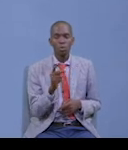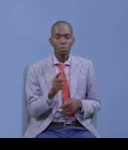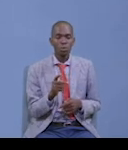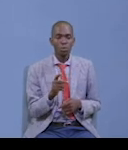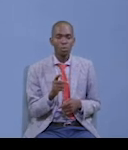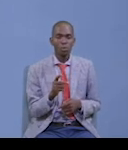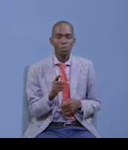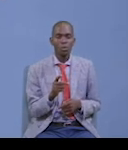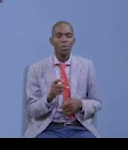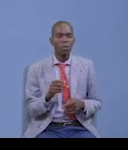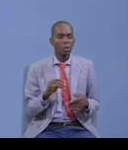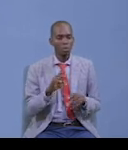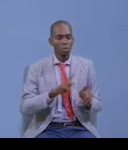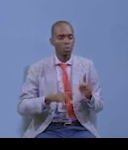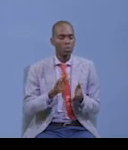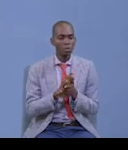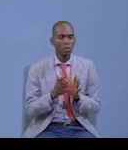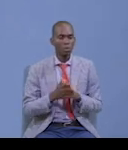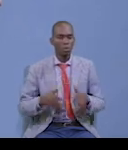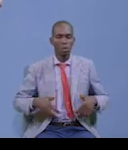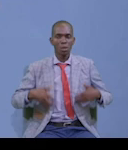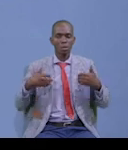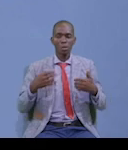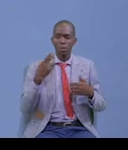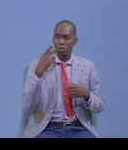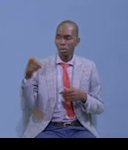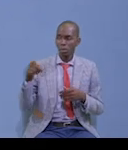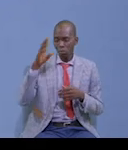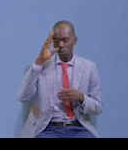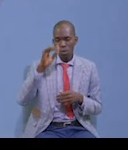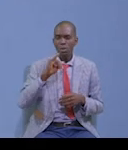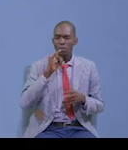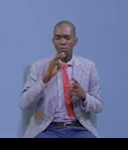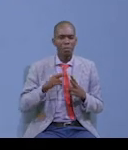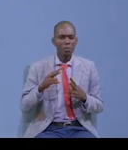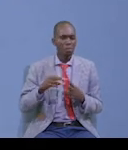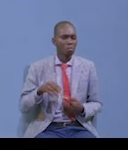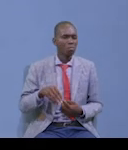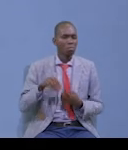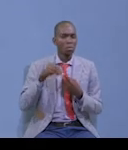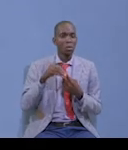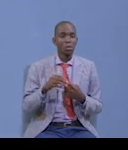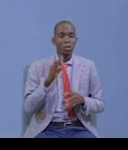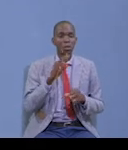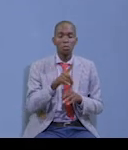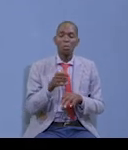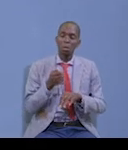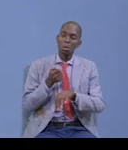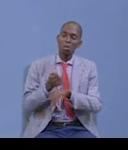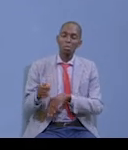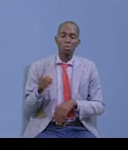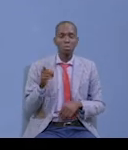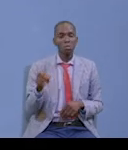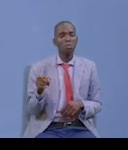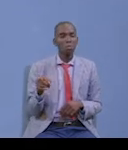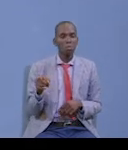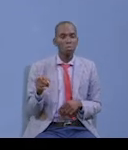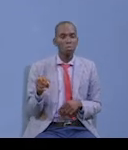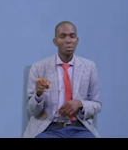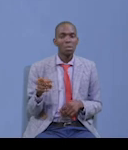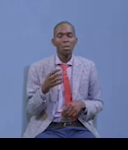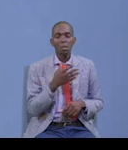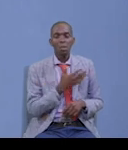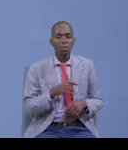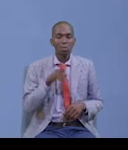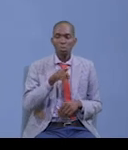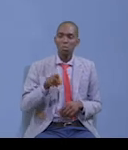angry. వారి కోపం వస్తుంటుంది. This man is peculiar. ఈ వ్యక్తి ప్రత్యేకమైన వాడు. You insult him. చాలా మౌనంగా గంభీరంగా